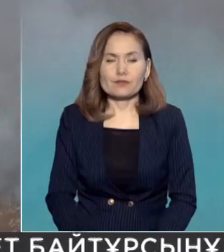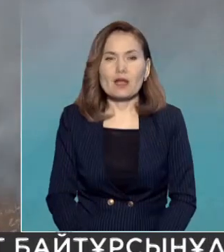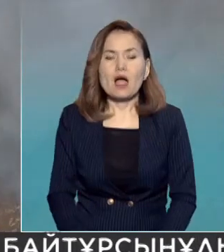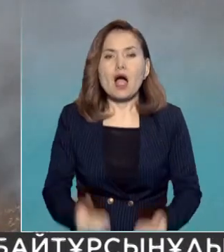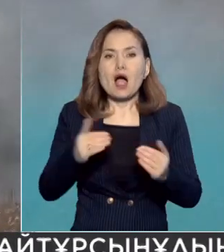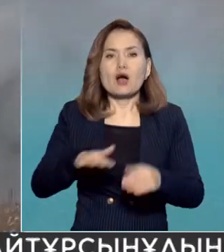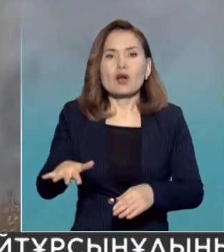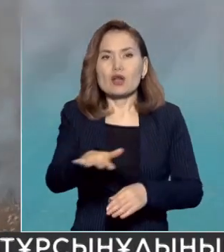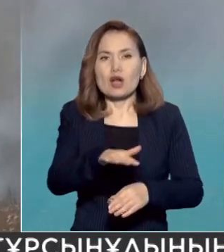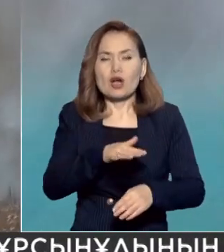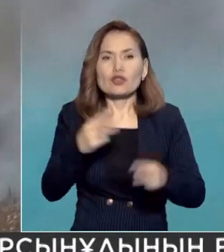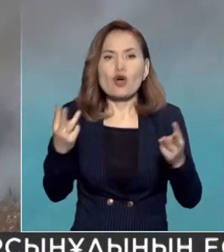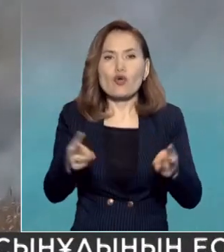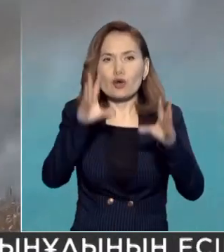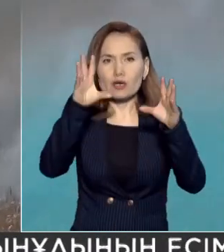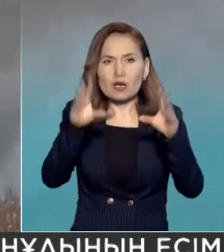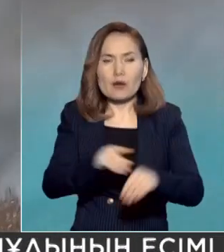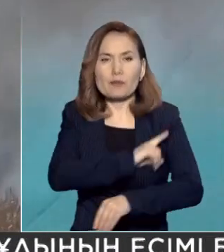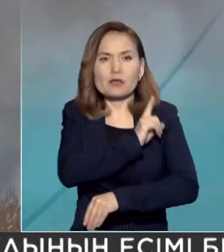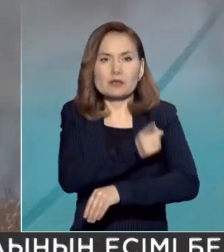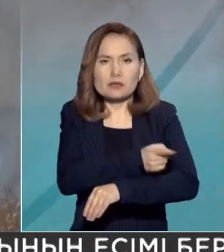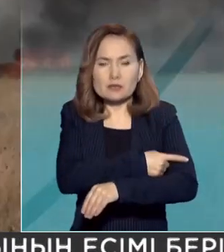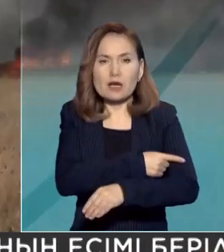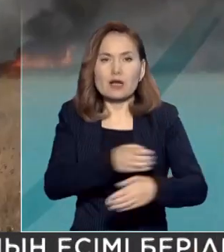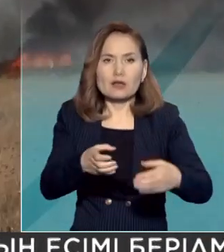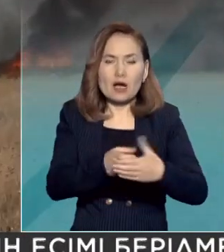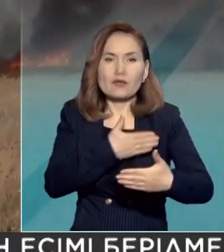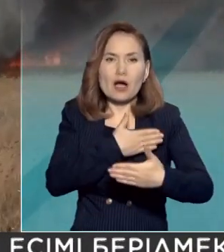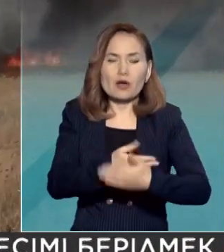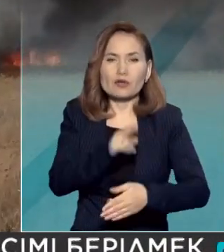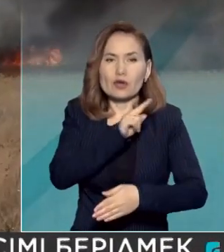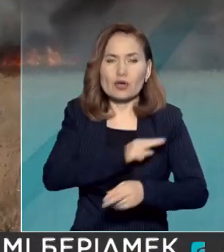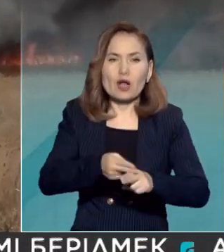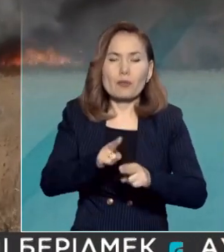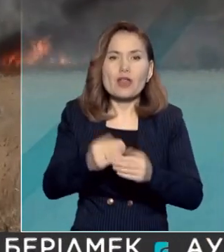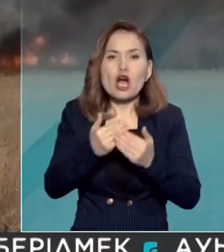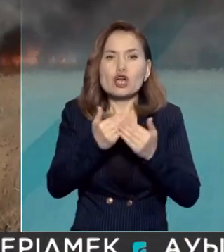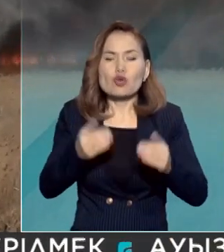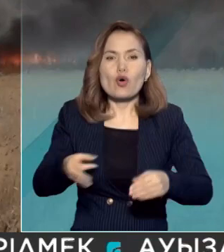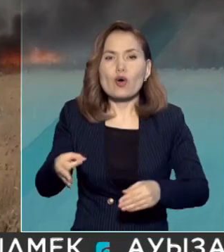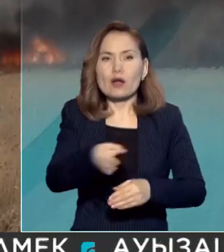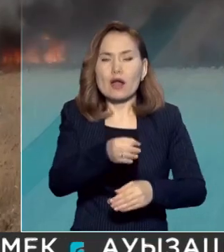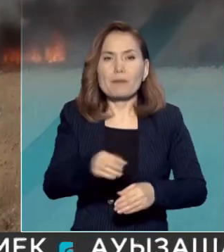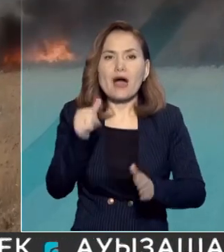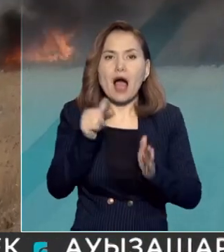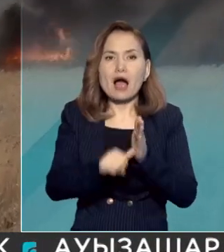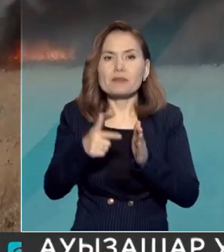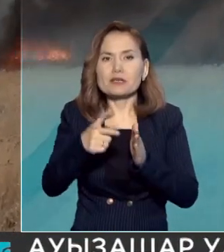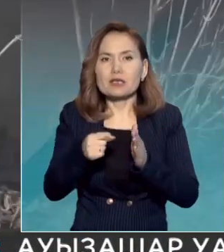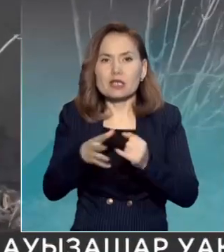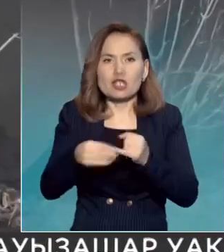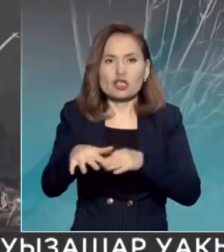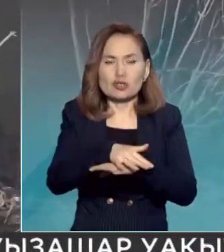Қазір өңірдің өрт сөндірушілері күшейтілген режимде жұмыс істеуде. Облыста соңғы тәулікте 60 гектар жер жанып